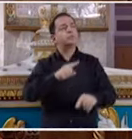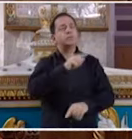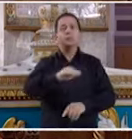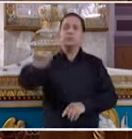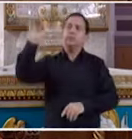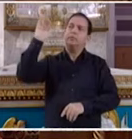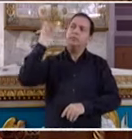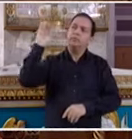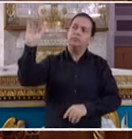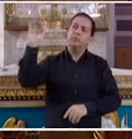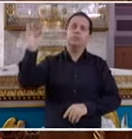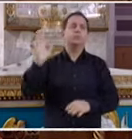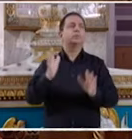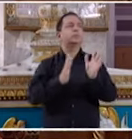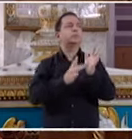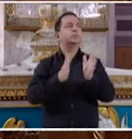Διονύσιε,